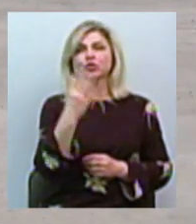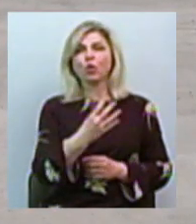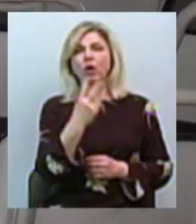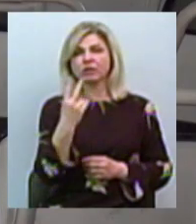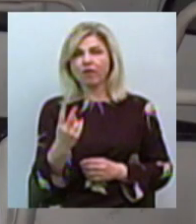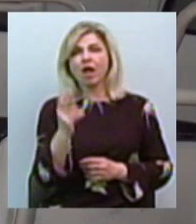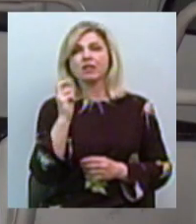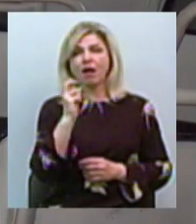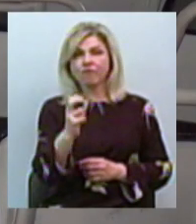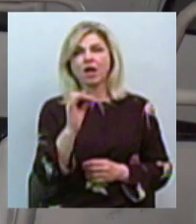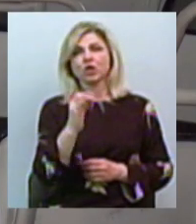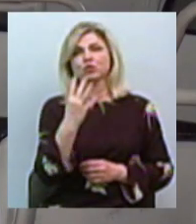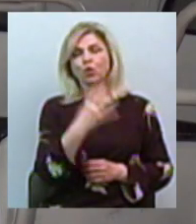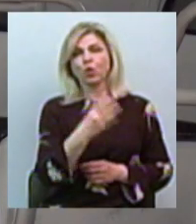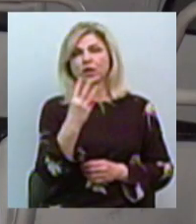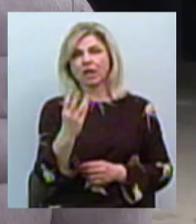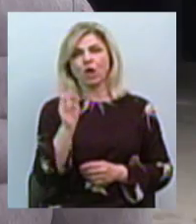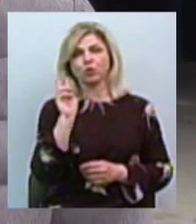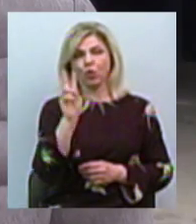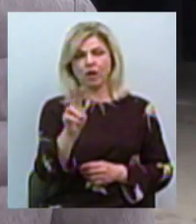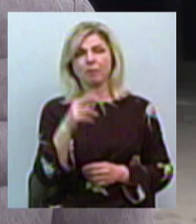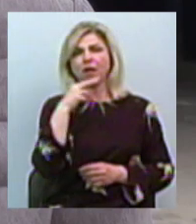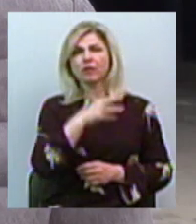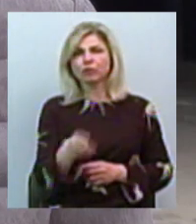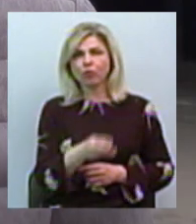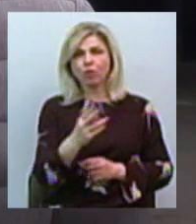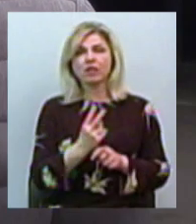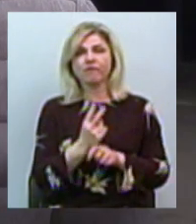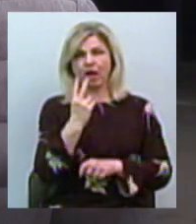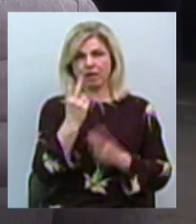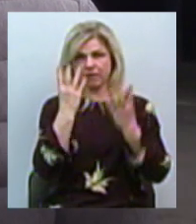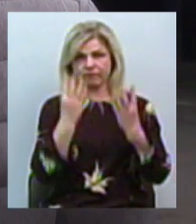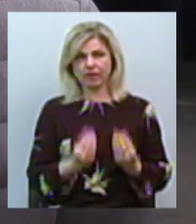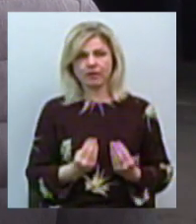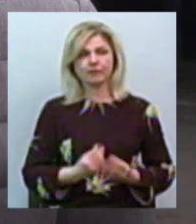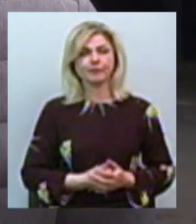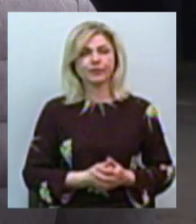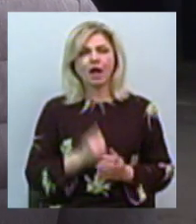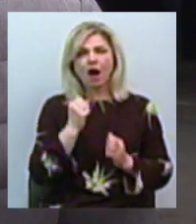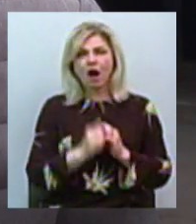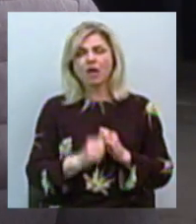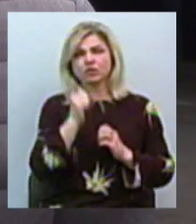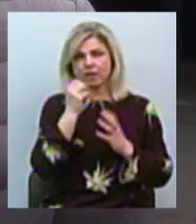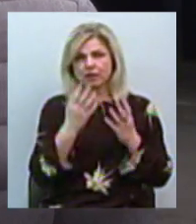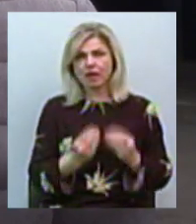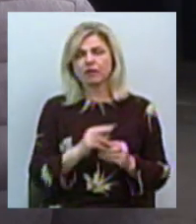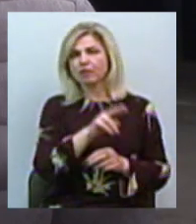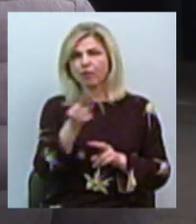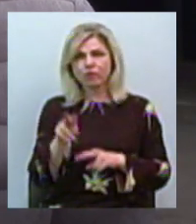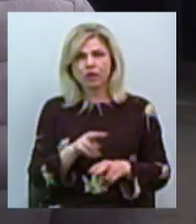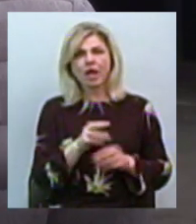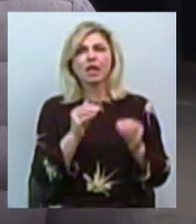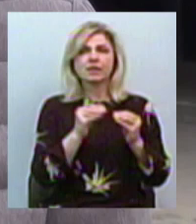тролейбуси. Дезінфікують транспорт двічі на день. Перший раз це коли в нас проходить щоденний огляд, тобто це 10-12 трамваїв